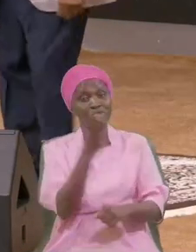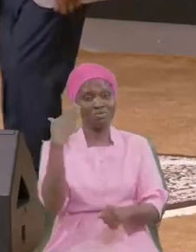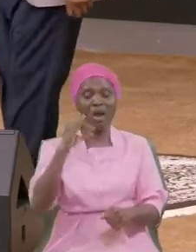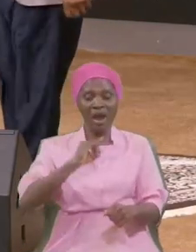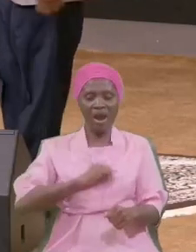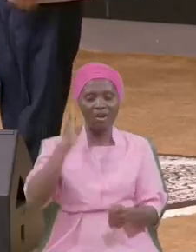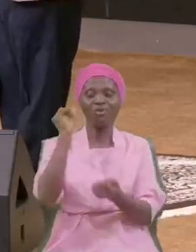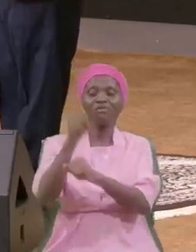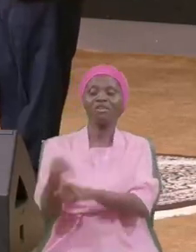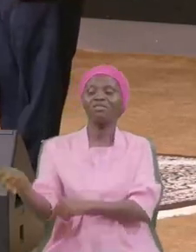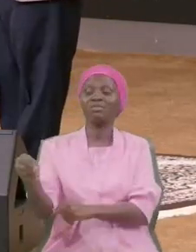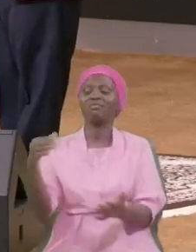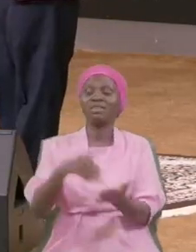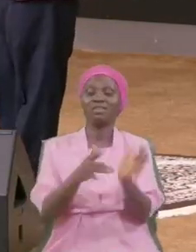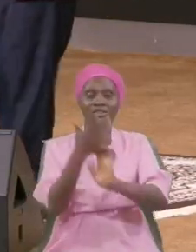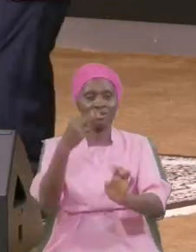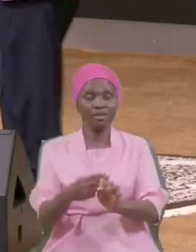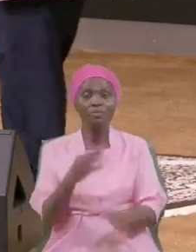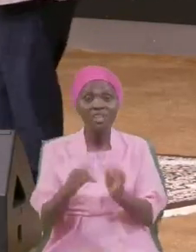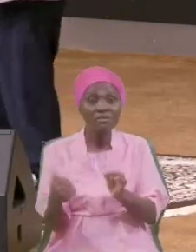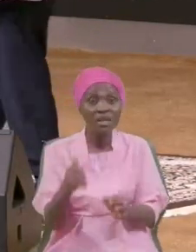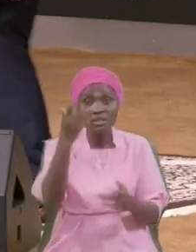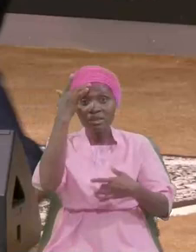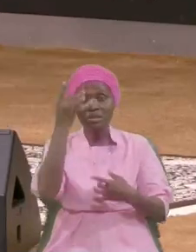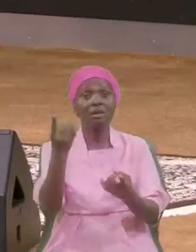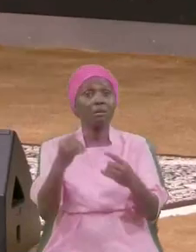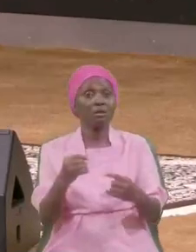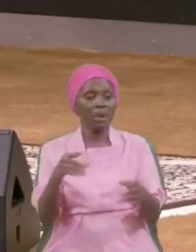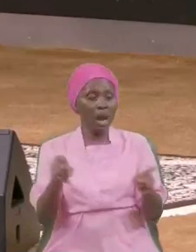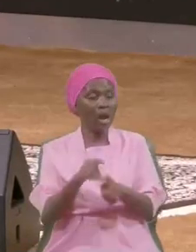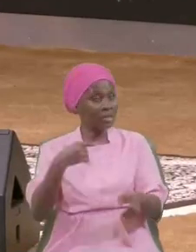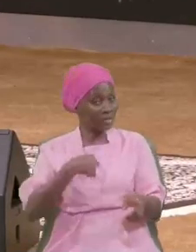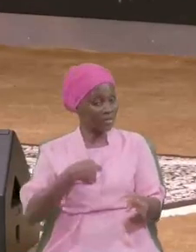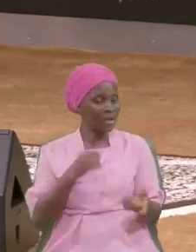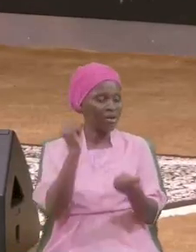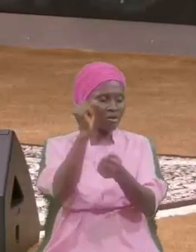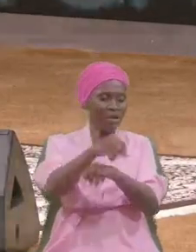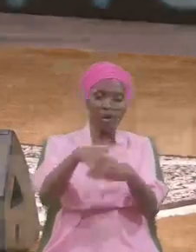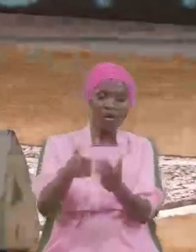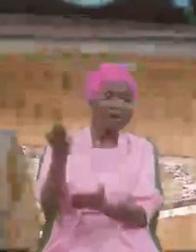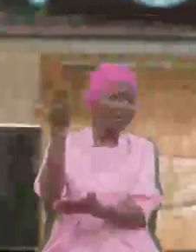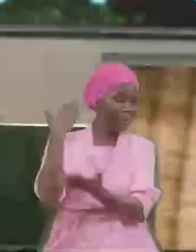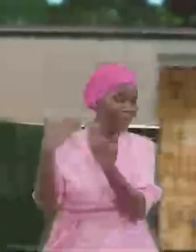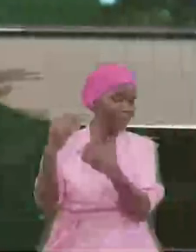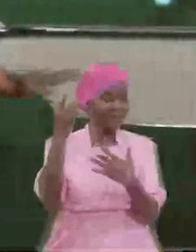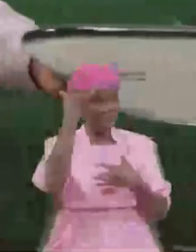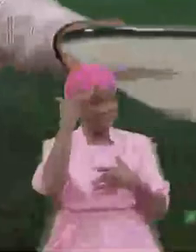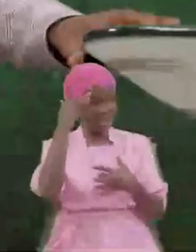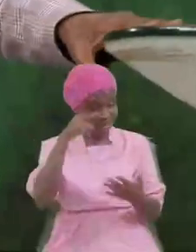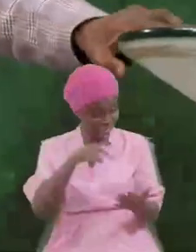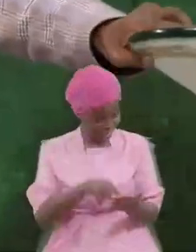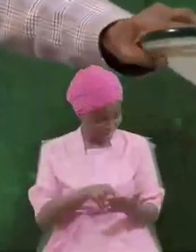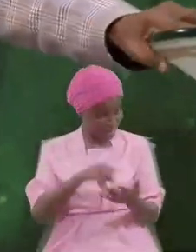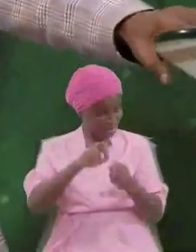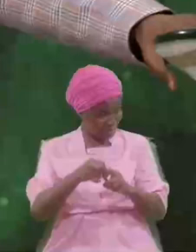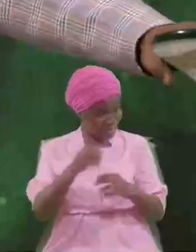encore. Si une maladie vient, comme j'ai vaincu toutes les maladies passées, celle-ci, je vais la